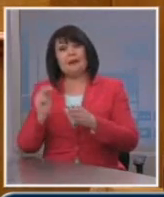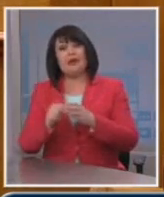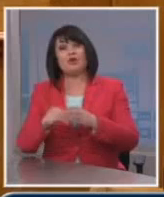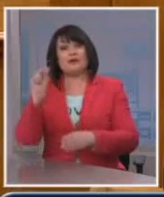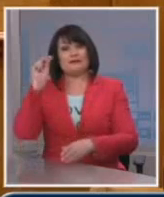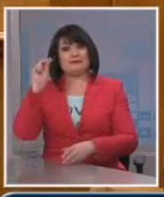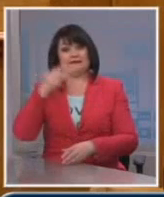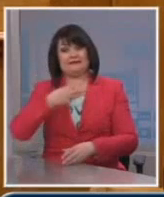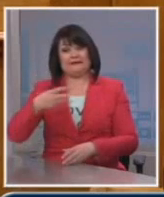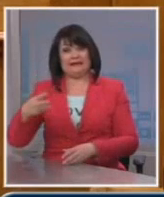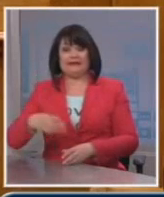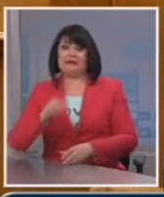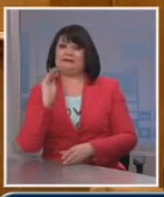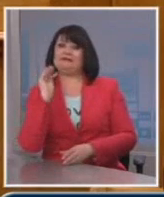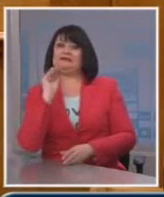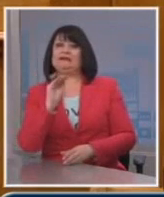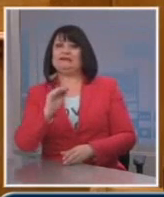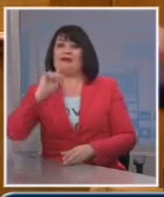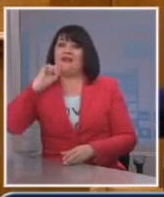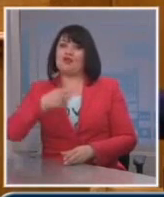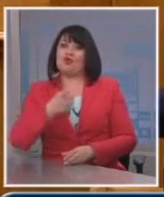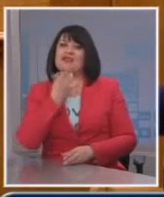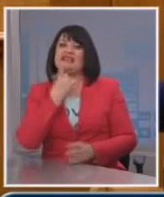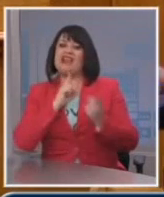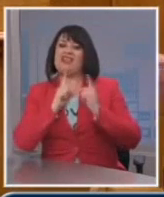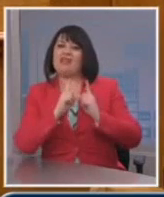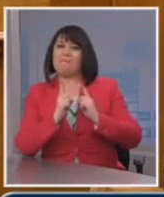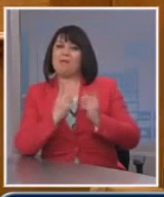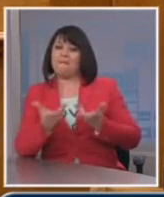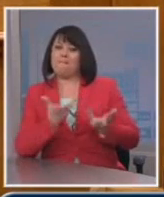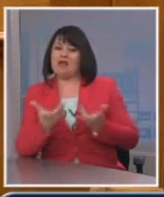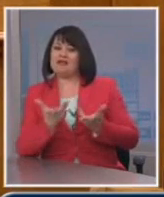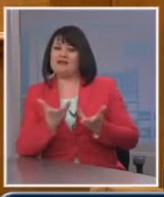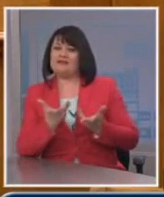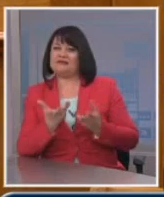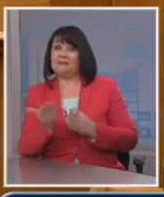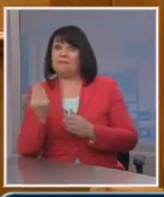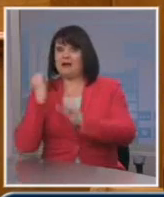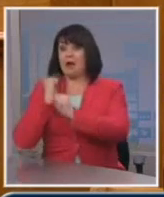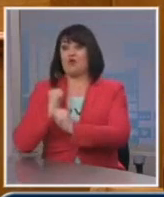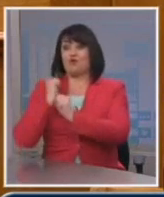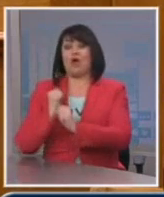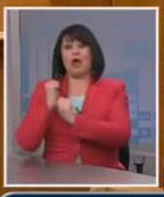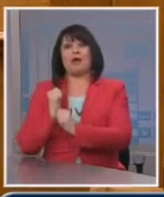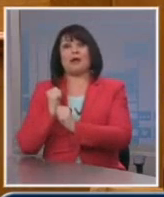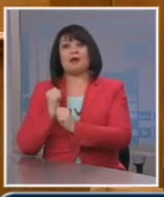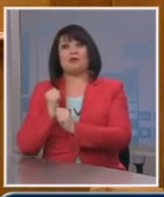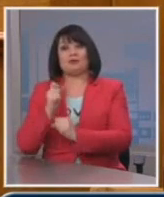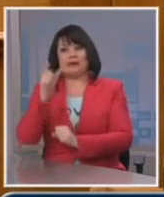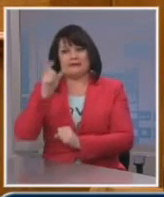εξαγγελίες του ΣΥΡΙΖΑ όταν ζήτησε εντολή σκληρής διαπραγμάτευσης με τους δανειστές τον προηγούμενο Γενάρη. Και δεν το κάνετε